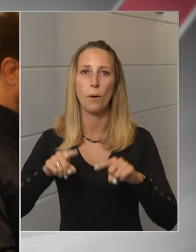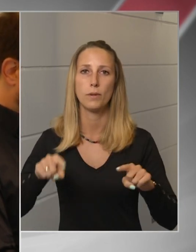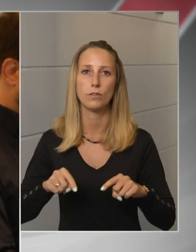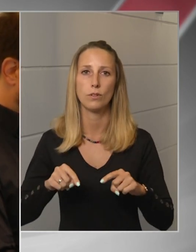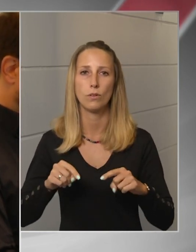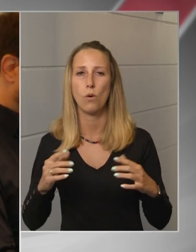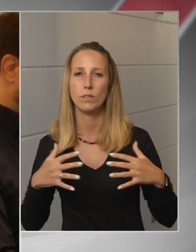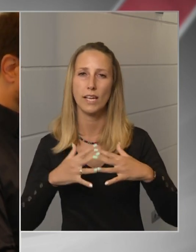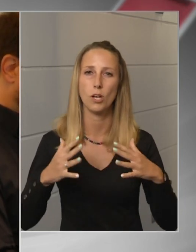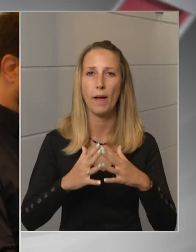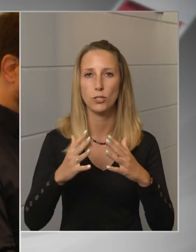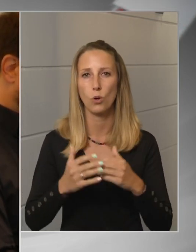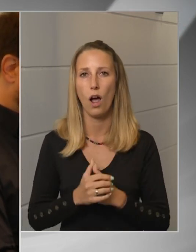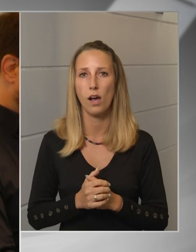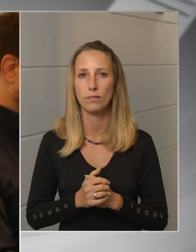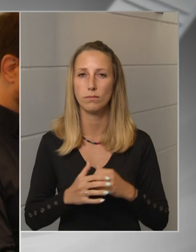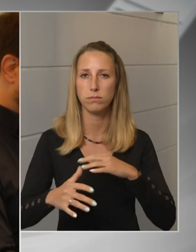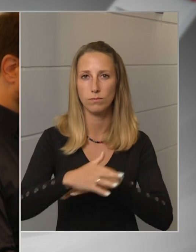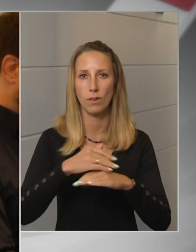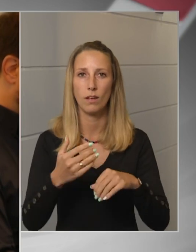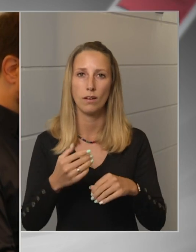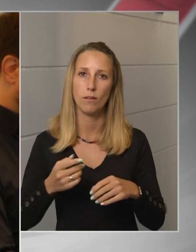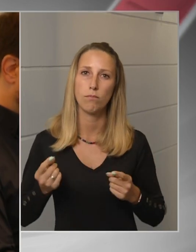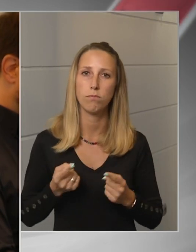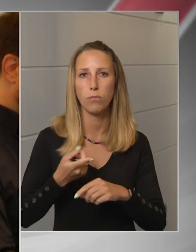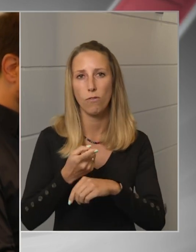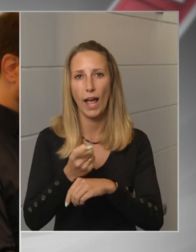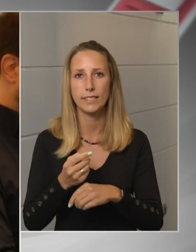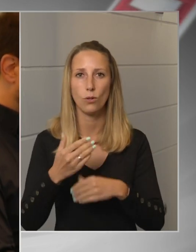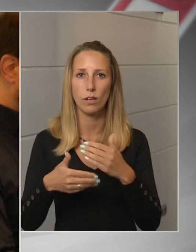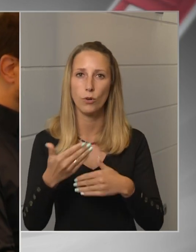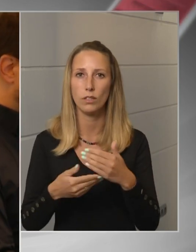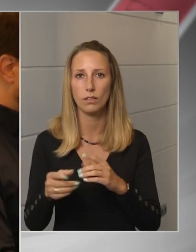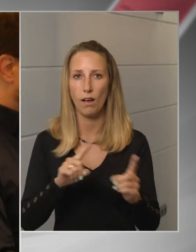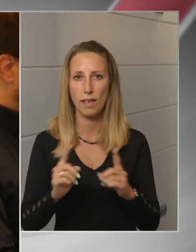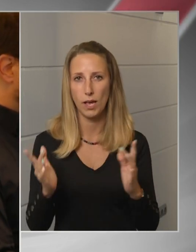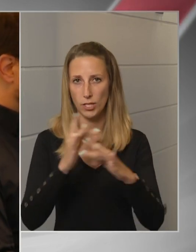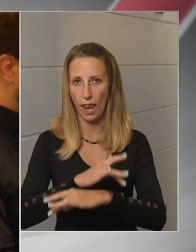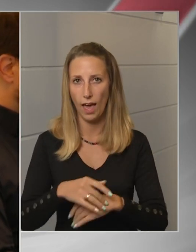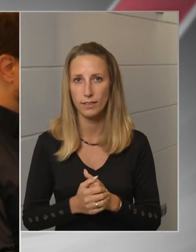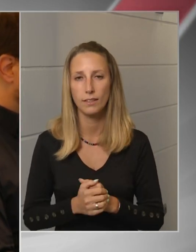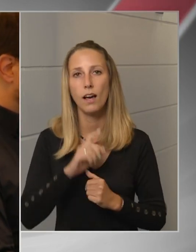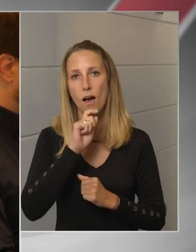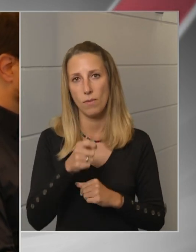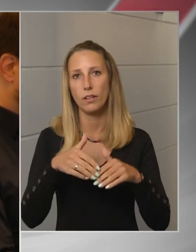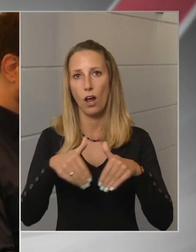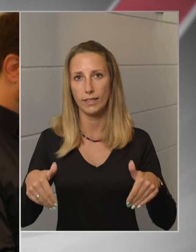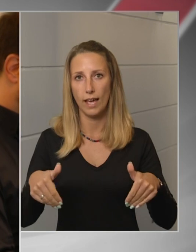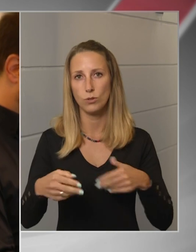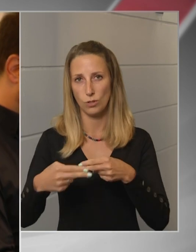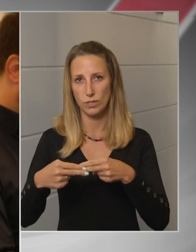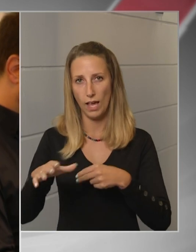összecsapásokat, meg provokációkat folytattak le egymás ellen, ugye a magyar határhoz